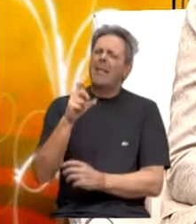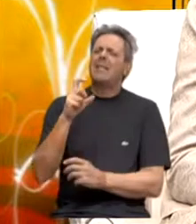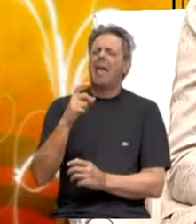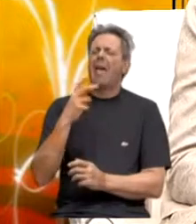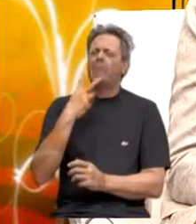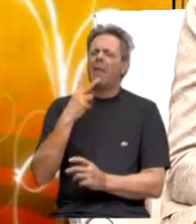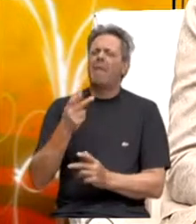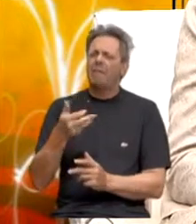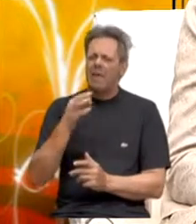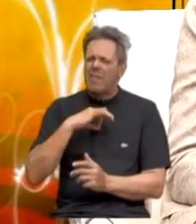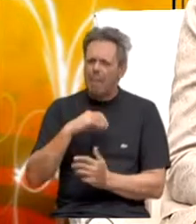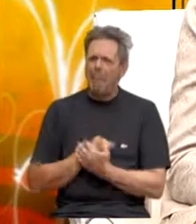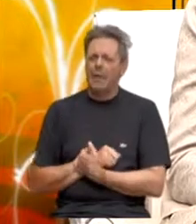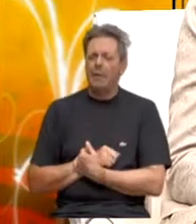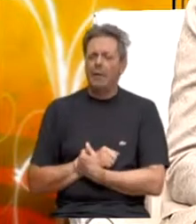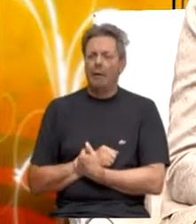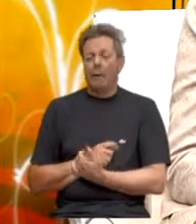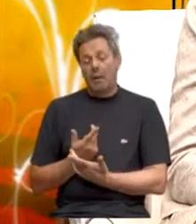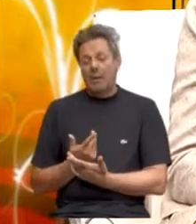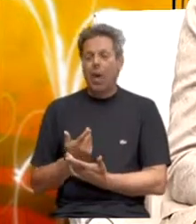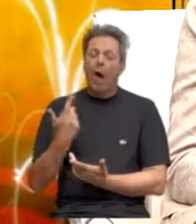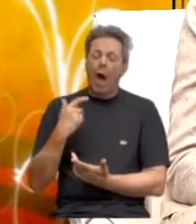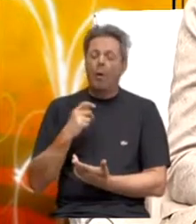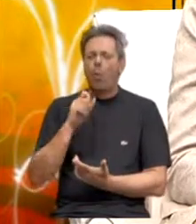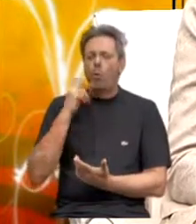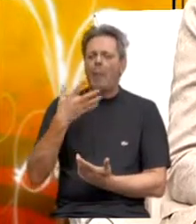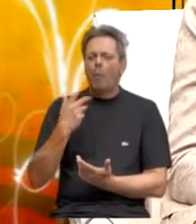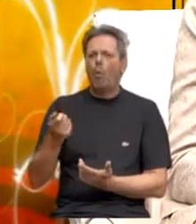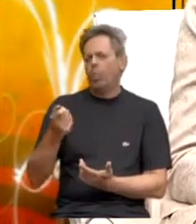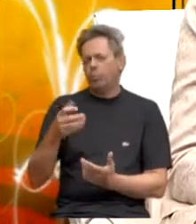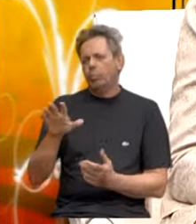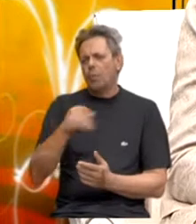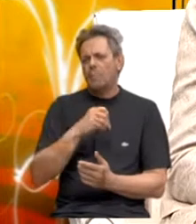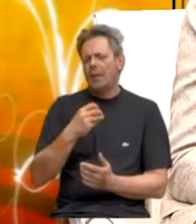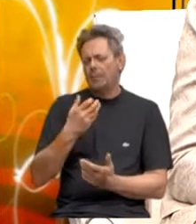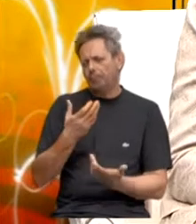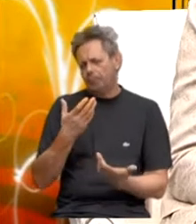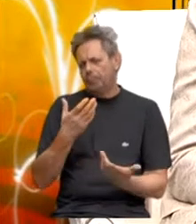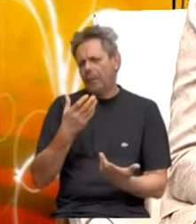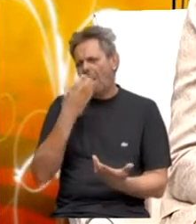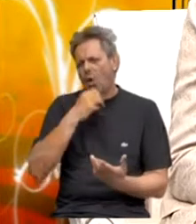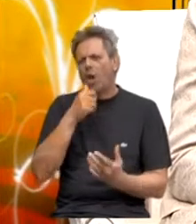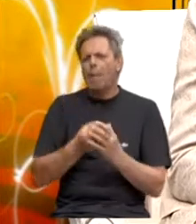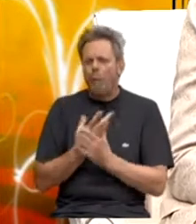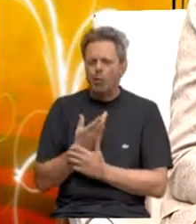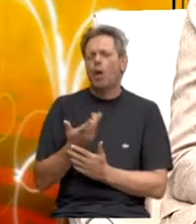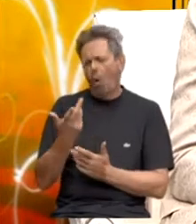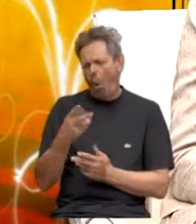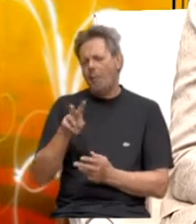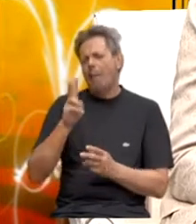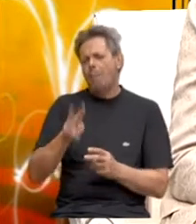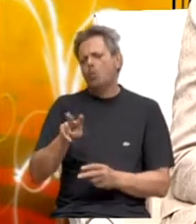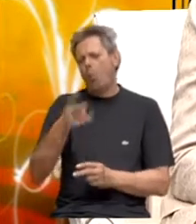baš osobe ne mogu uzimati iz nekog razloga voće i povrće, onda nadomjestak, odnosno vitamin C u prahu ili u tabletama, onda